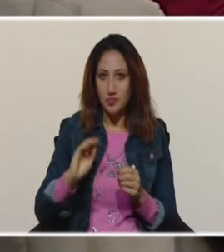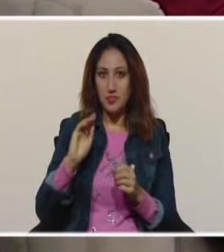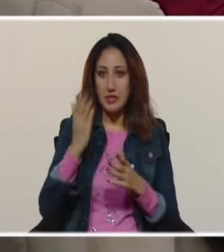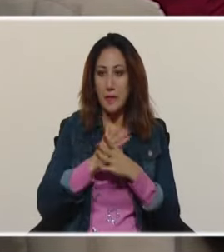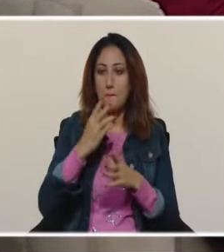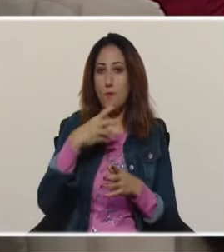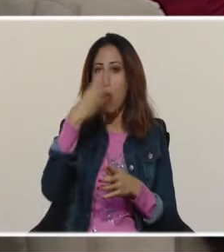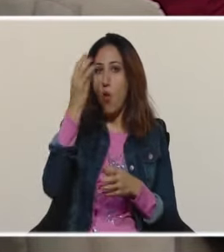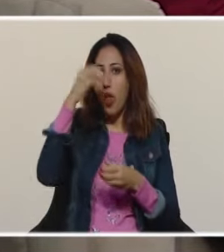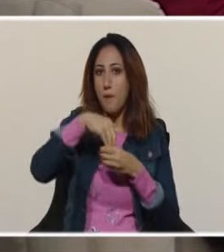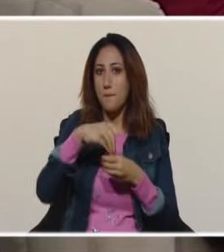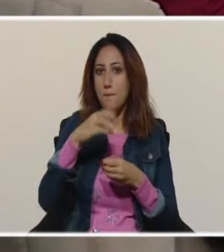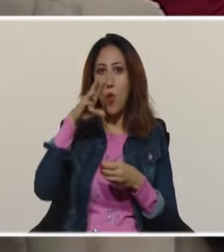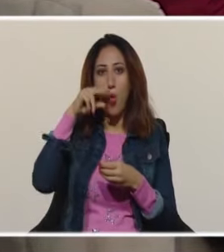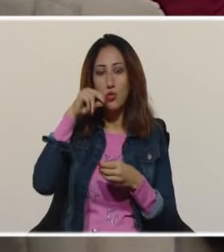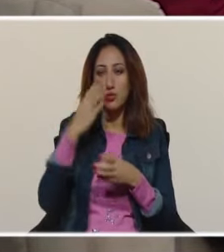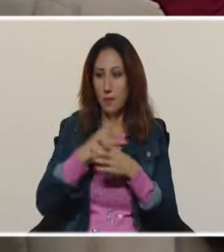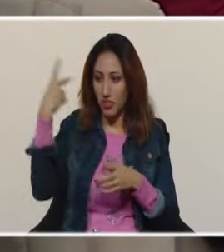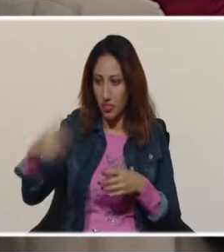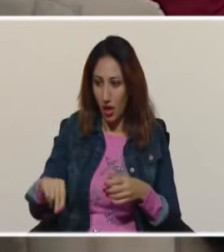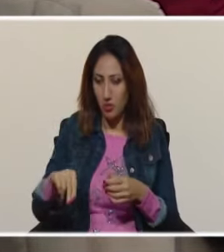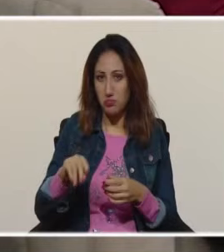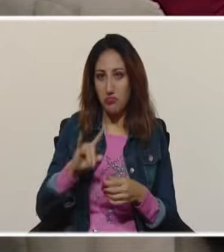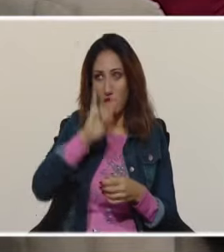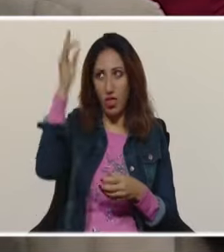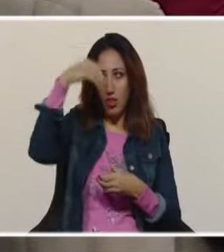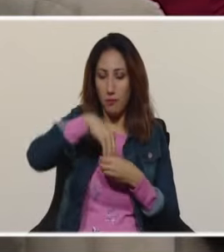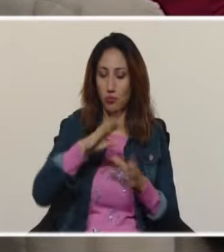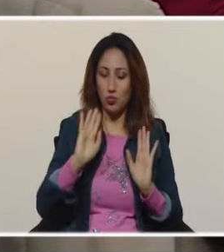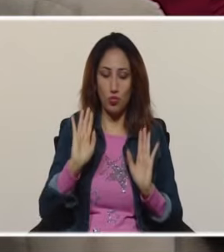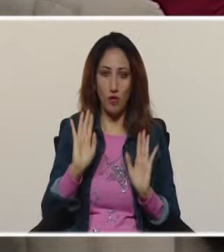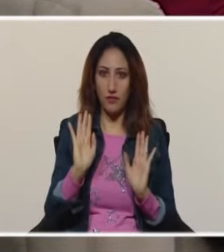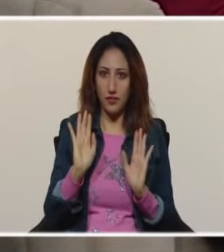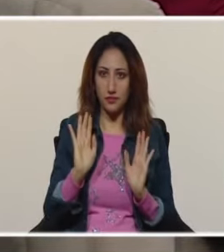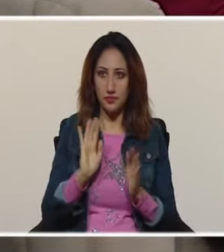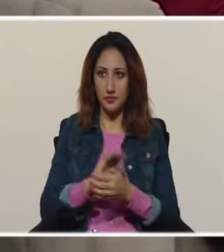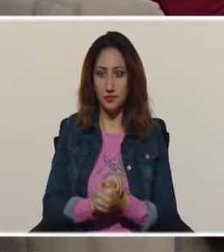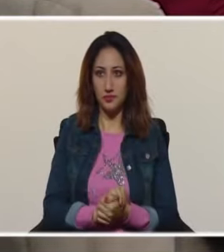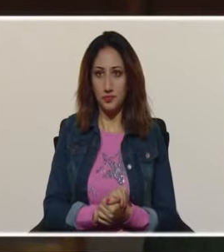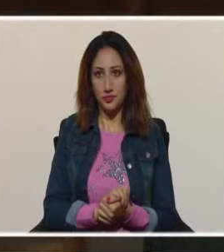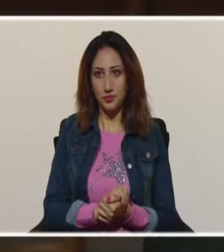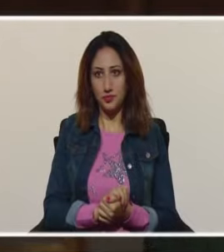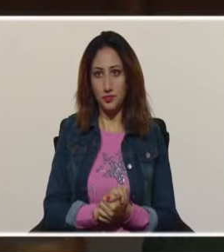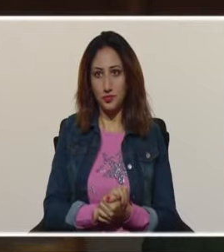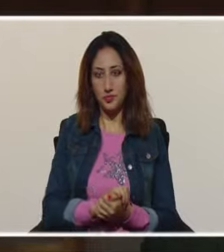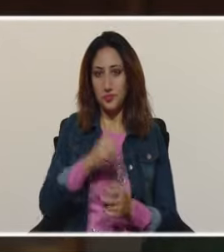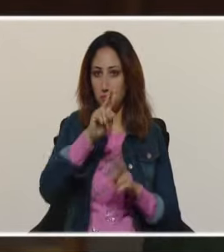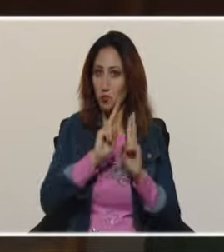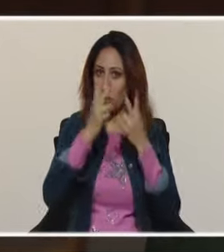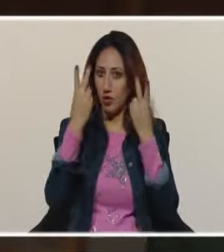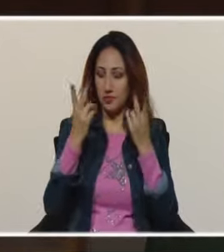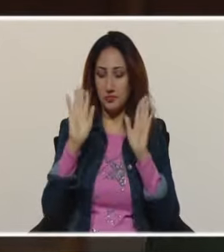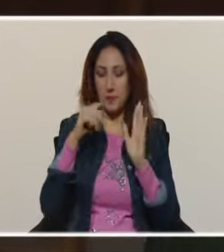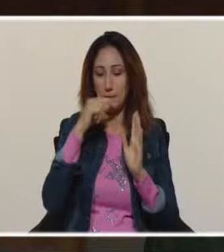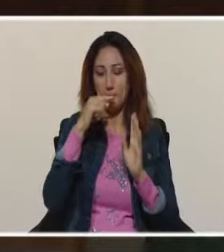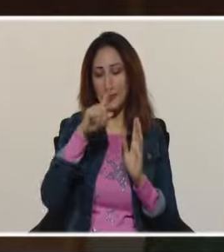كده. روحنا نفسها كانت غريبه، كنت بقى بنقعد تحت الكنب انا واخويا. حقيقة. انتوا حالة غريبة، خلونا نشوف